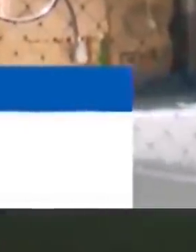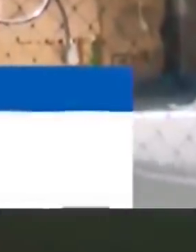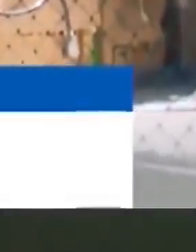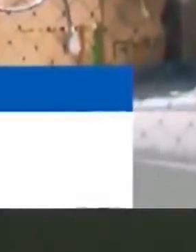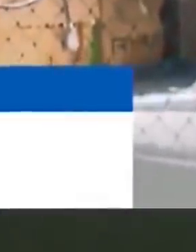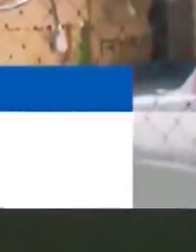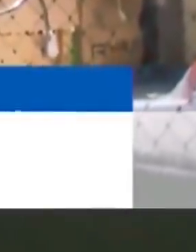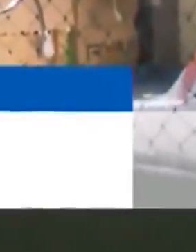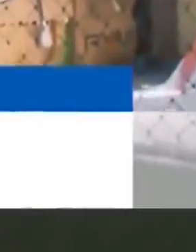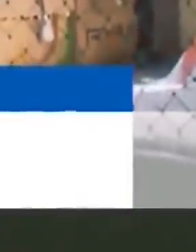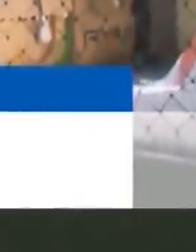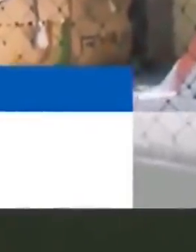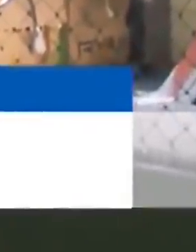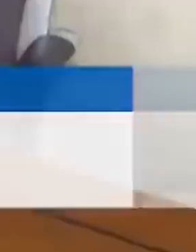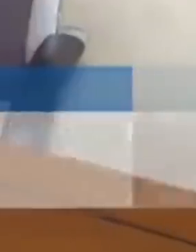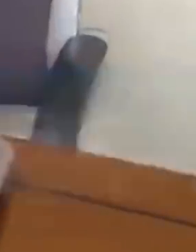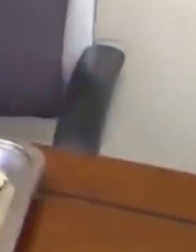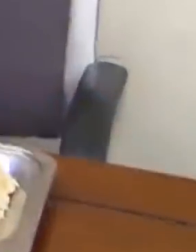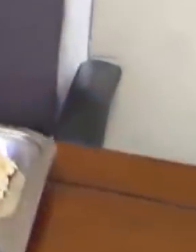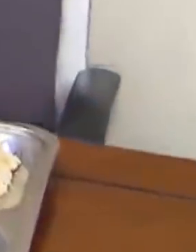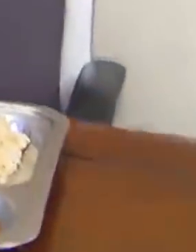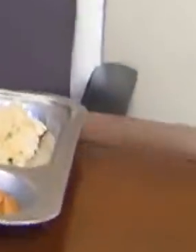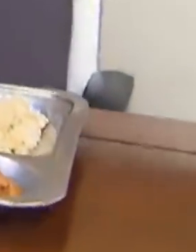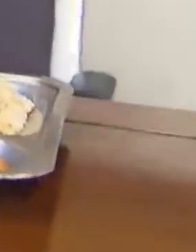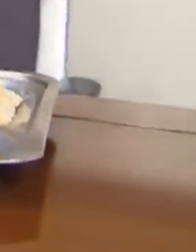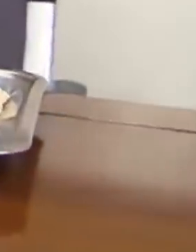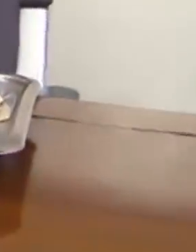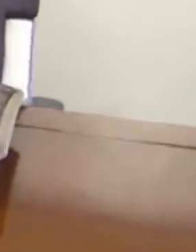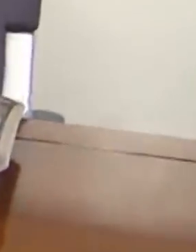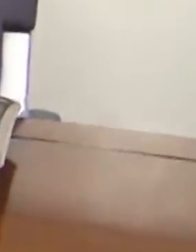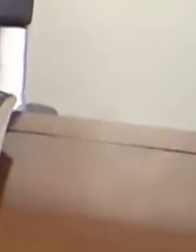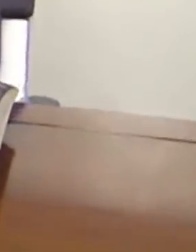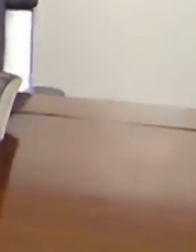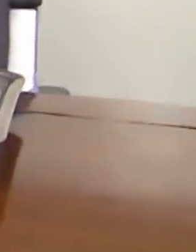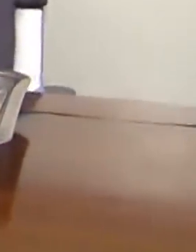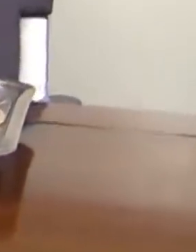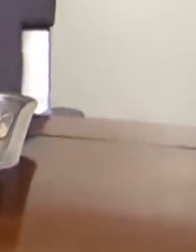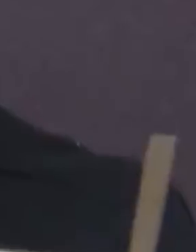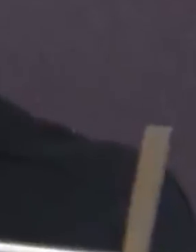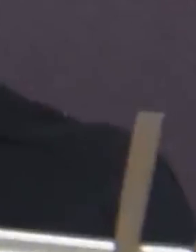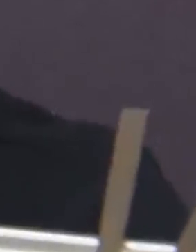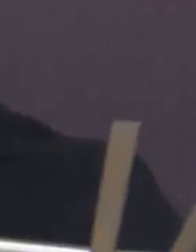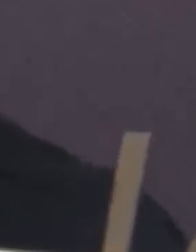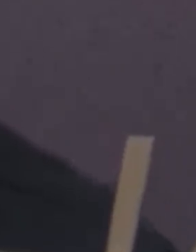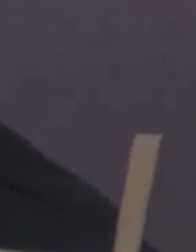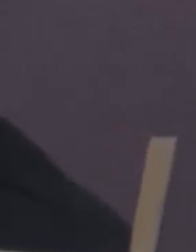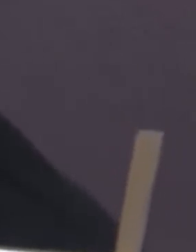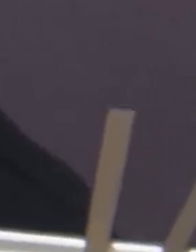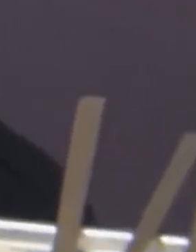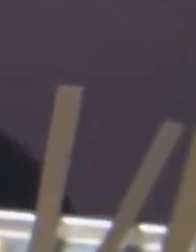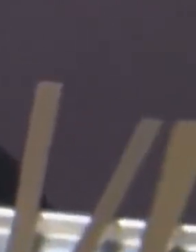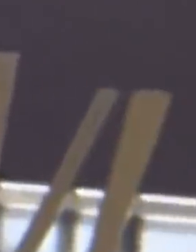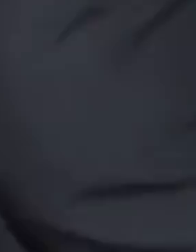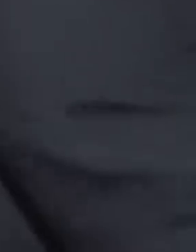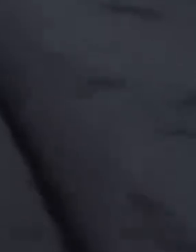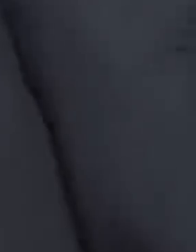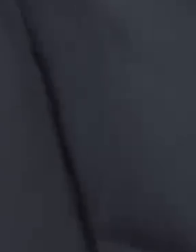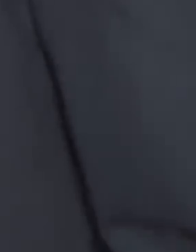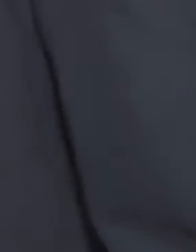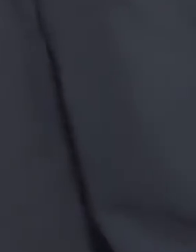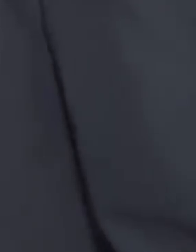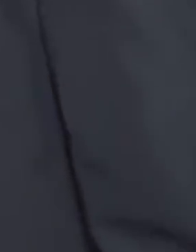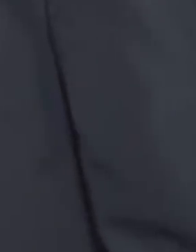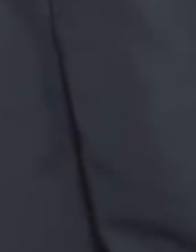피규어 많아. 하지만 원기의 신체 나이는 65세. 해가 갈수록 몸 상태가 나빠져